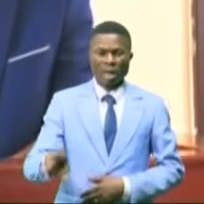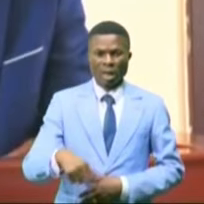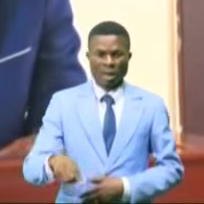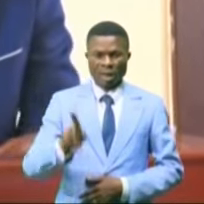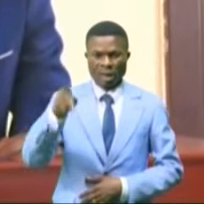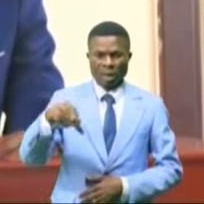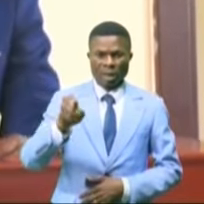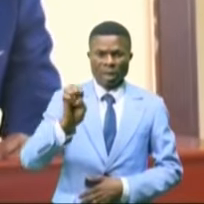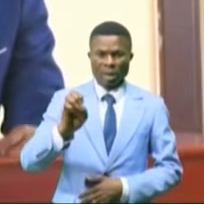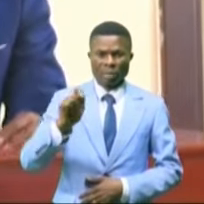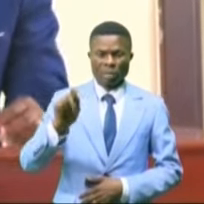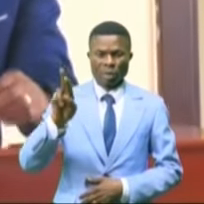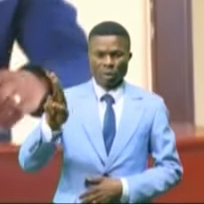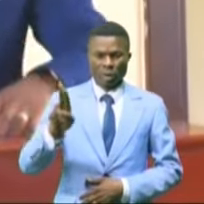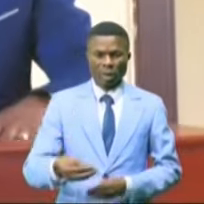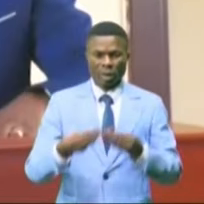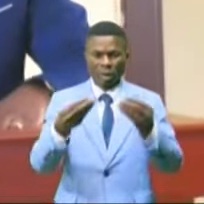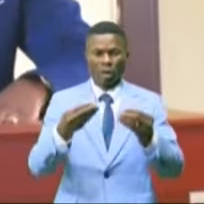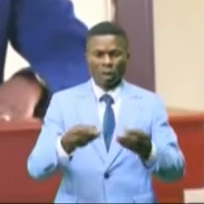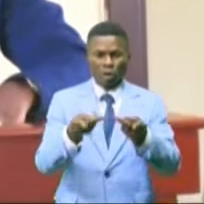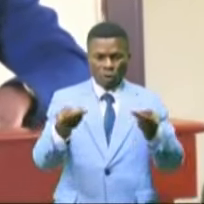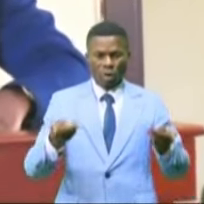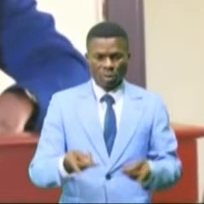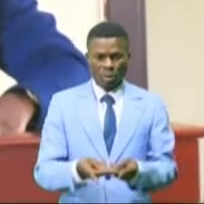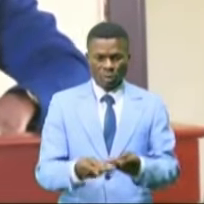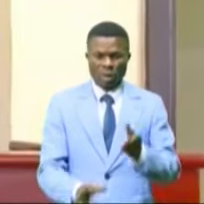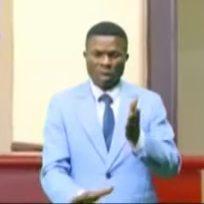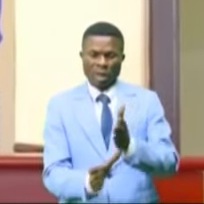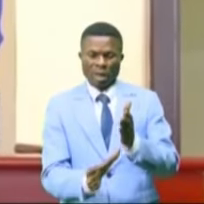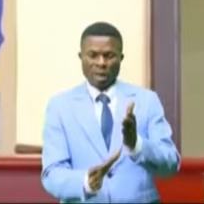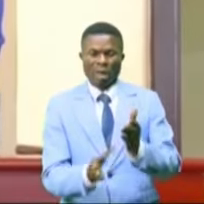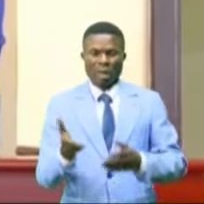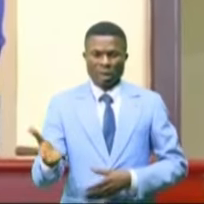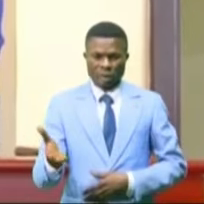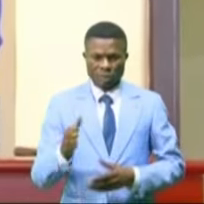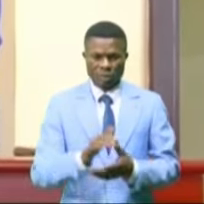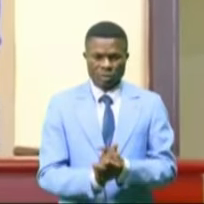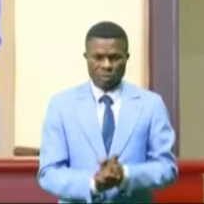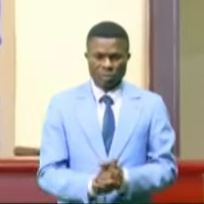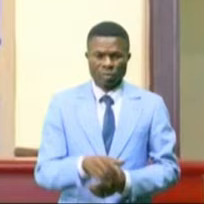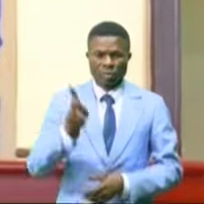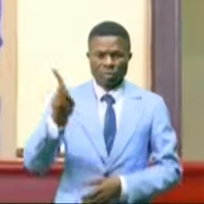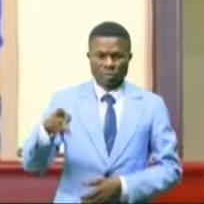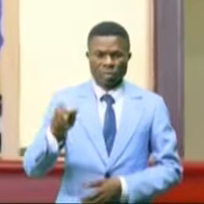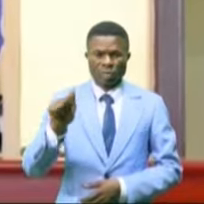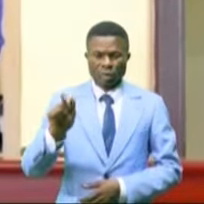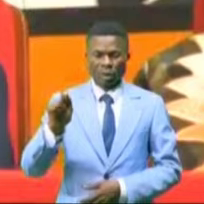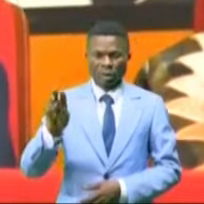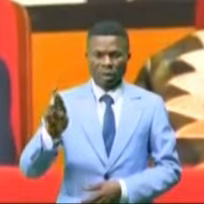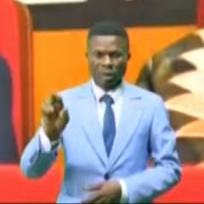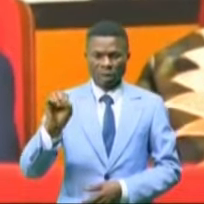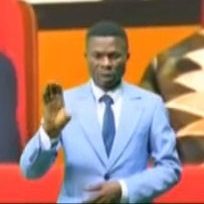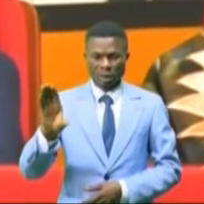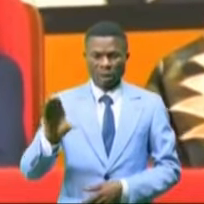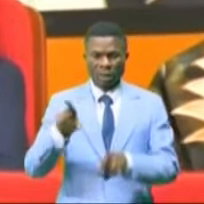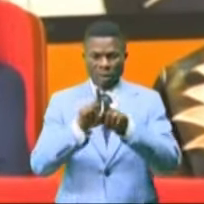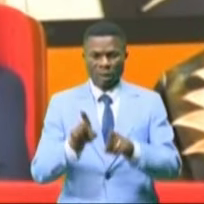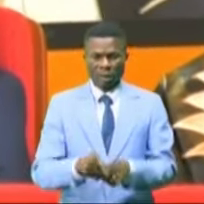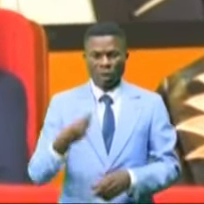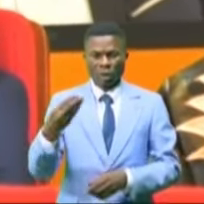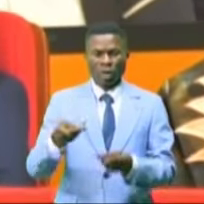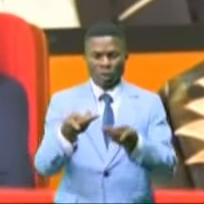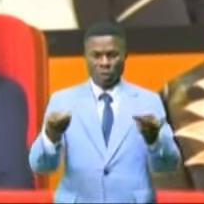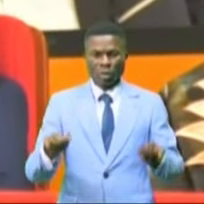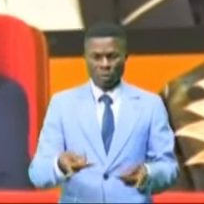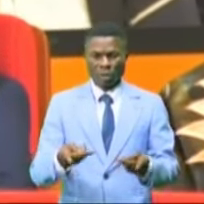Kazadi Kankondé qui a cédé son mandat à son suppléant Steve Moulumba. Patrick Mouyaya Katemboué qui a aussi cédé son